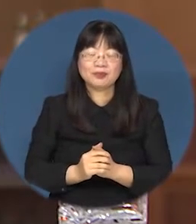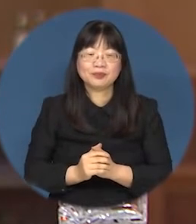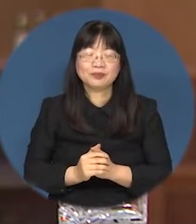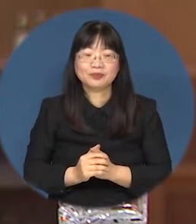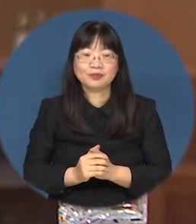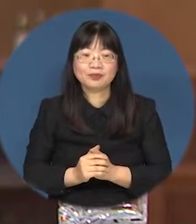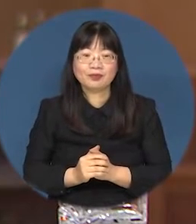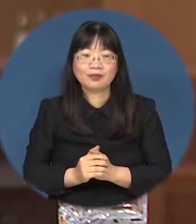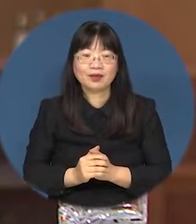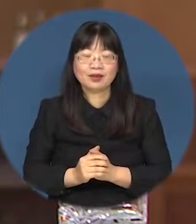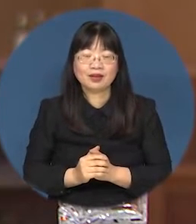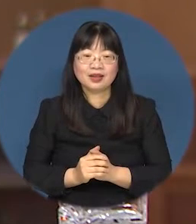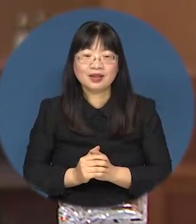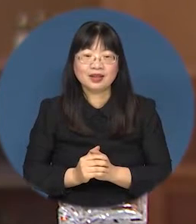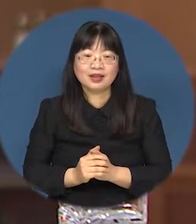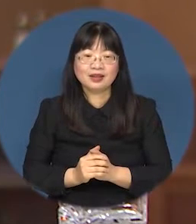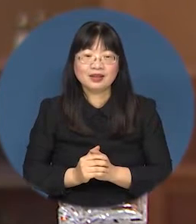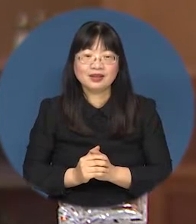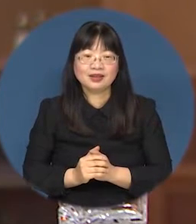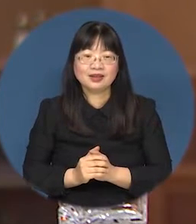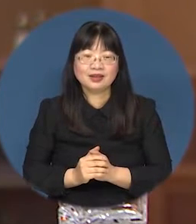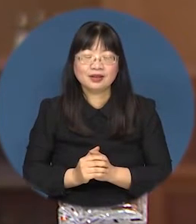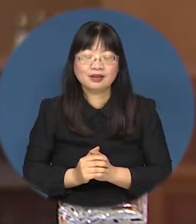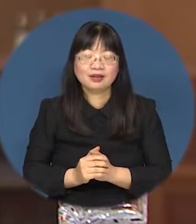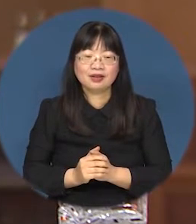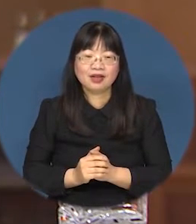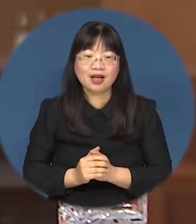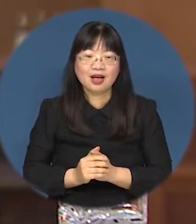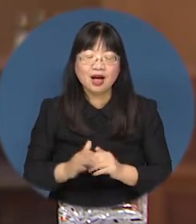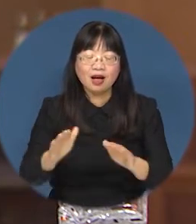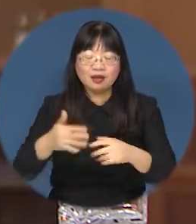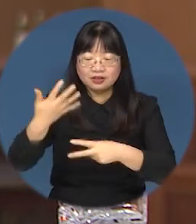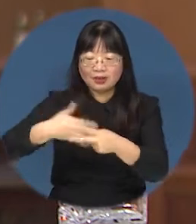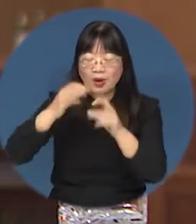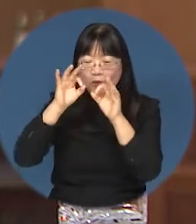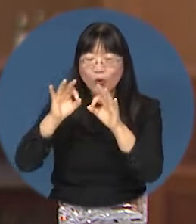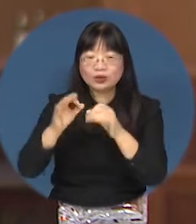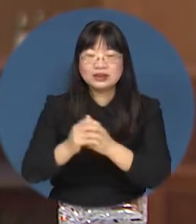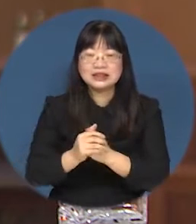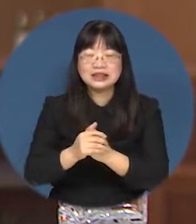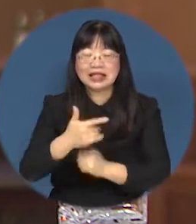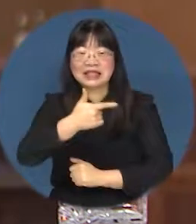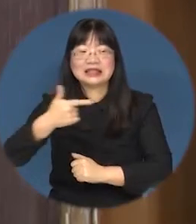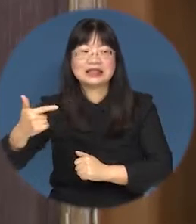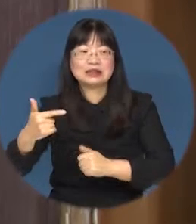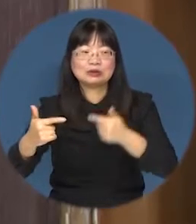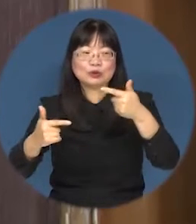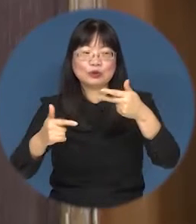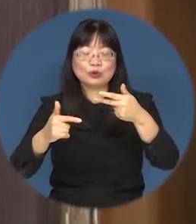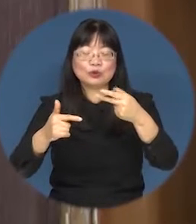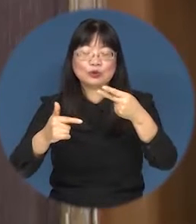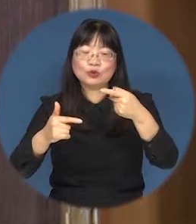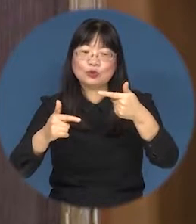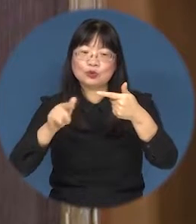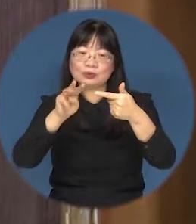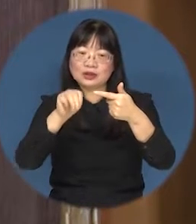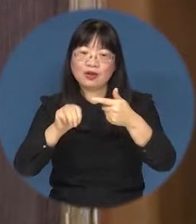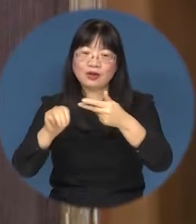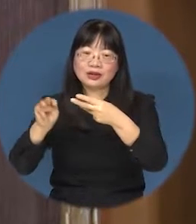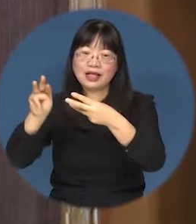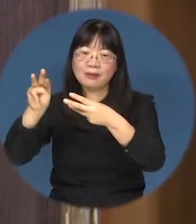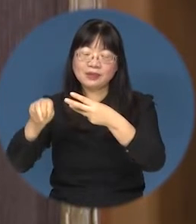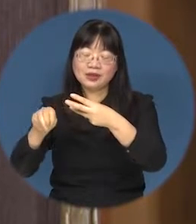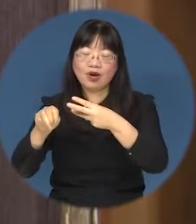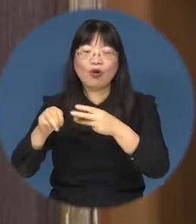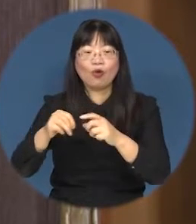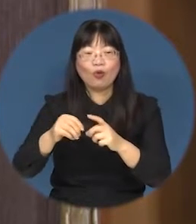드라마상의 그 대형 사진 네네. 그게 뭐 6m, 3m짜리 큰 사진이라는데 아, 그 우영우 그 드라마에